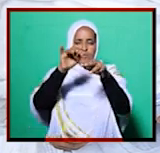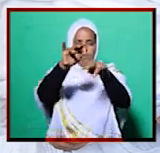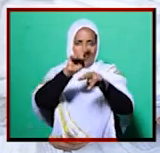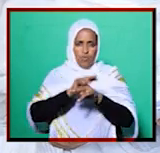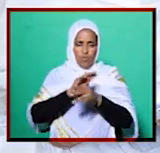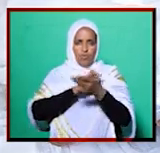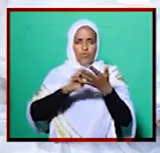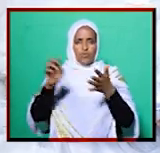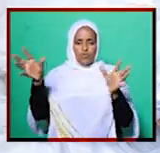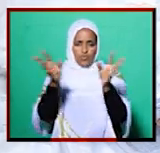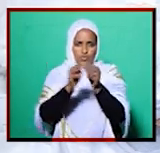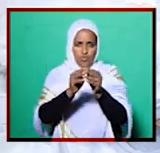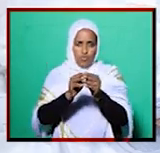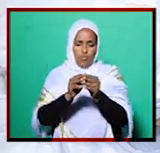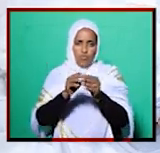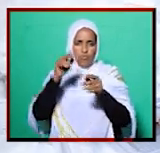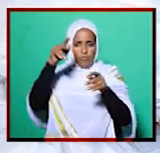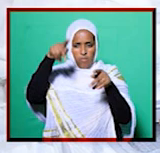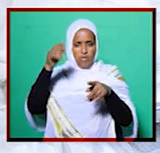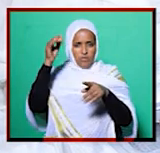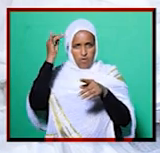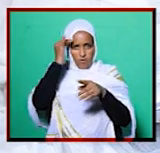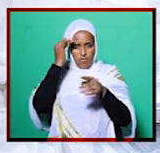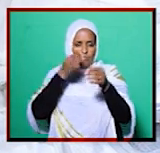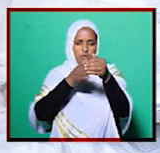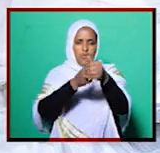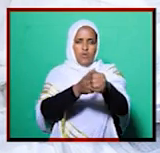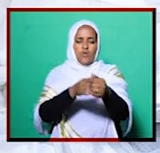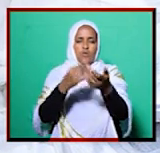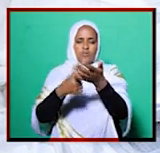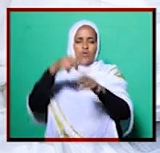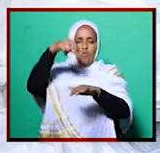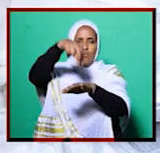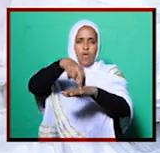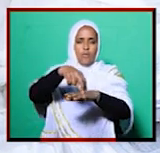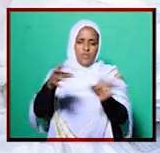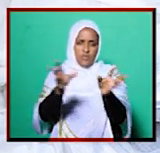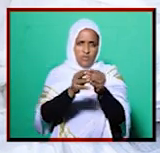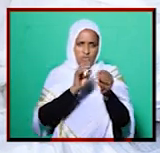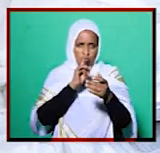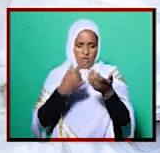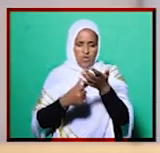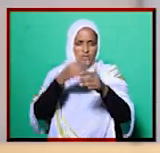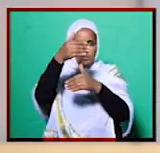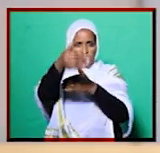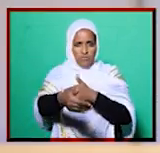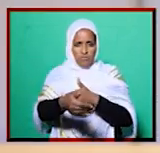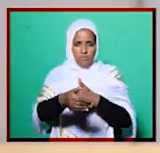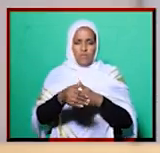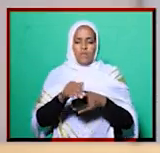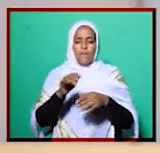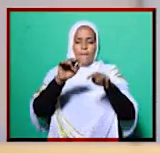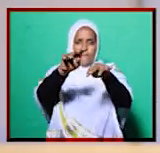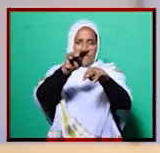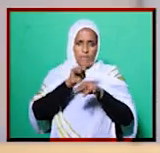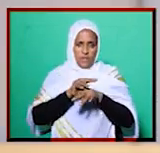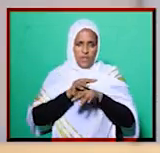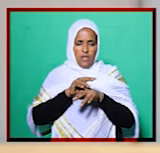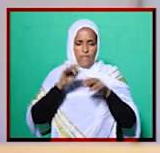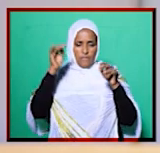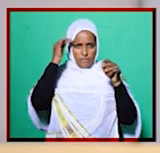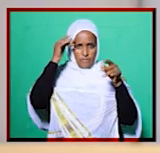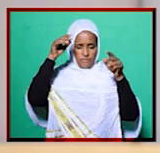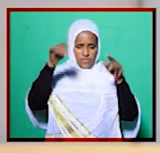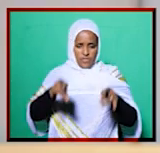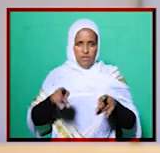ርዕሰ መንበሩ ቅዱስ ሲኖዶስ ነው፣ ወይም ፓትርያርኩ የሚመራው ማለት ነው። ቀጥሎ ቋሚ ሲኖዶስ ነው ያለው። ቀጥሎ መንበረ ጵጵስና